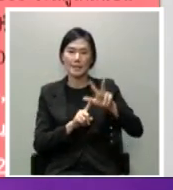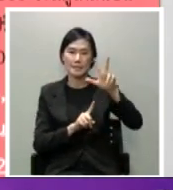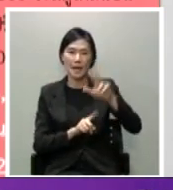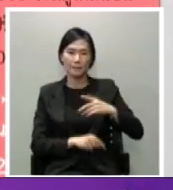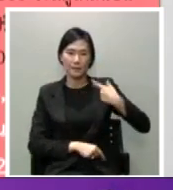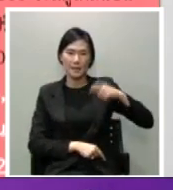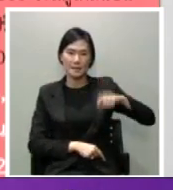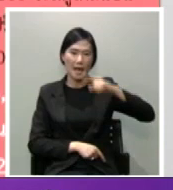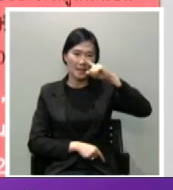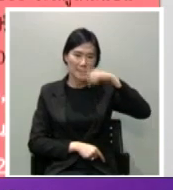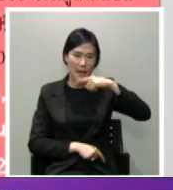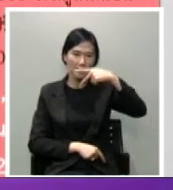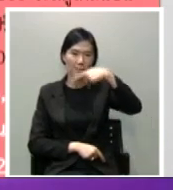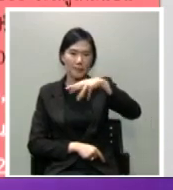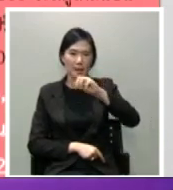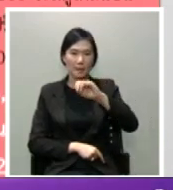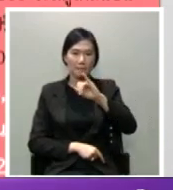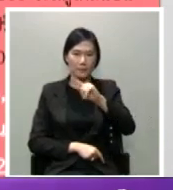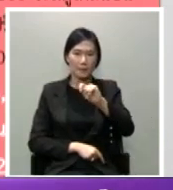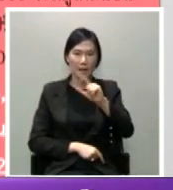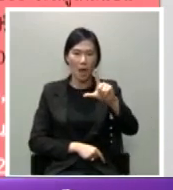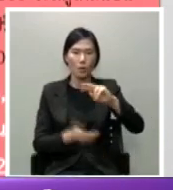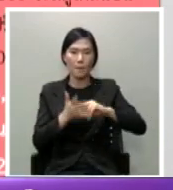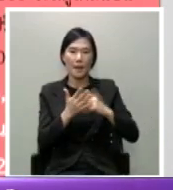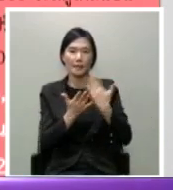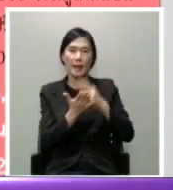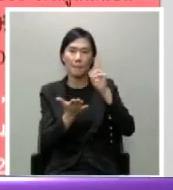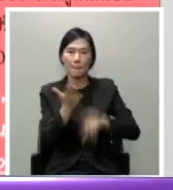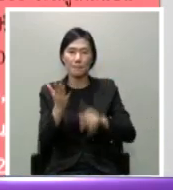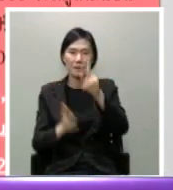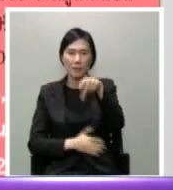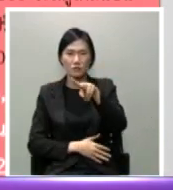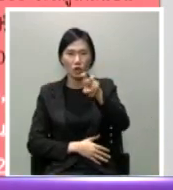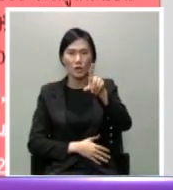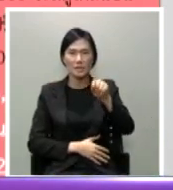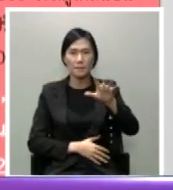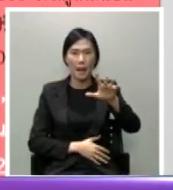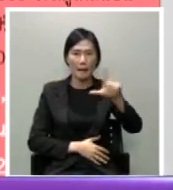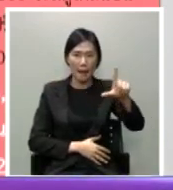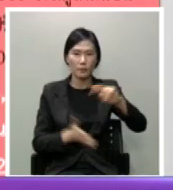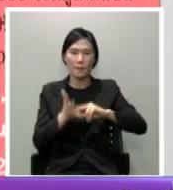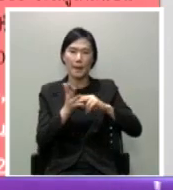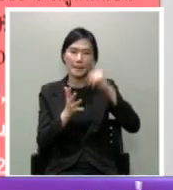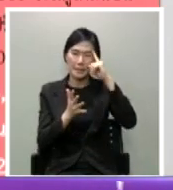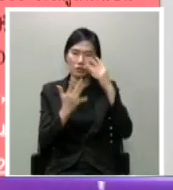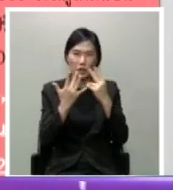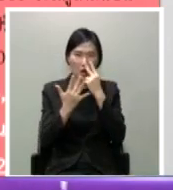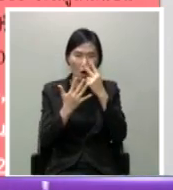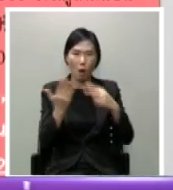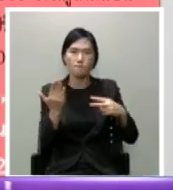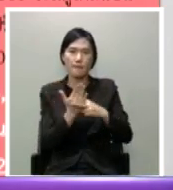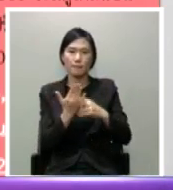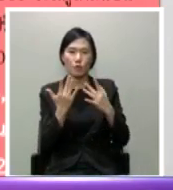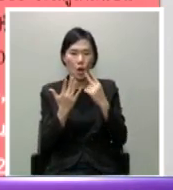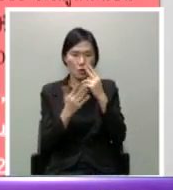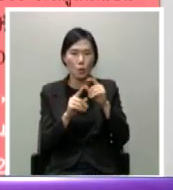รับฟิลิปมอริสแล้ว 1,225 ล้านบาทเรื่องกำลังอุทธรณ์และกำลังจะมีคดีภาค2